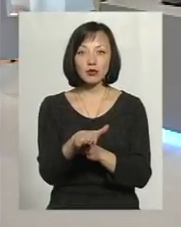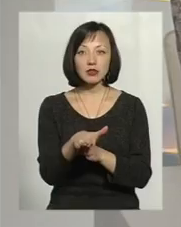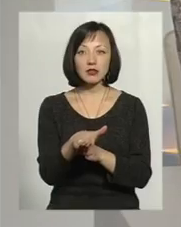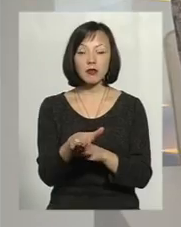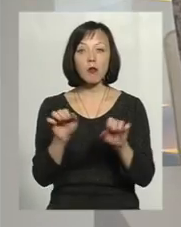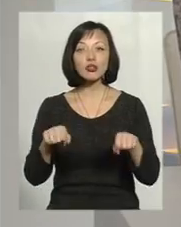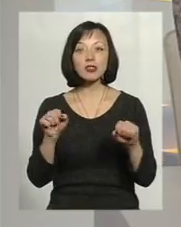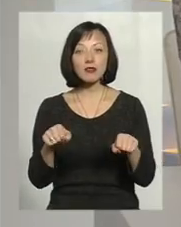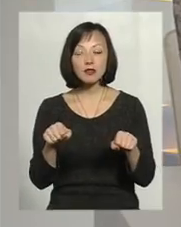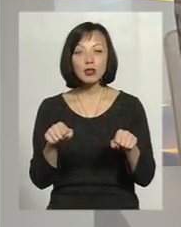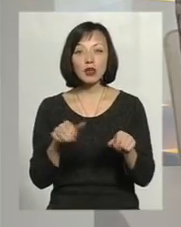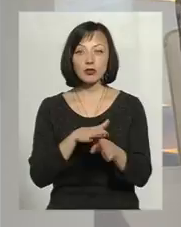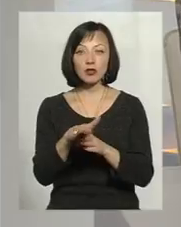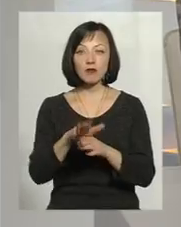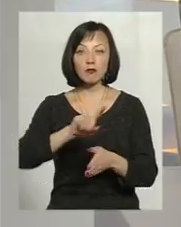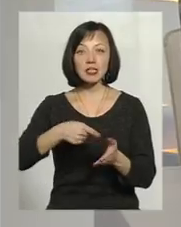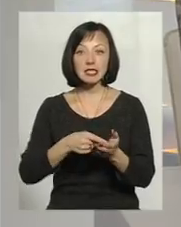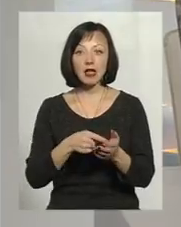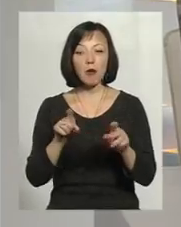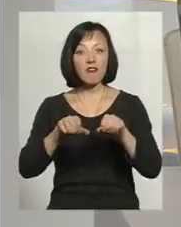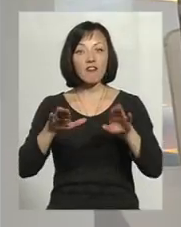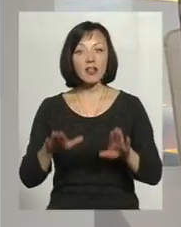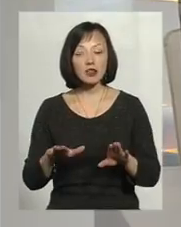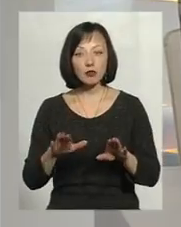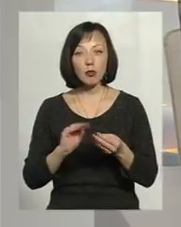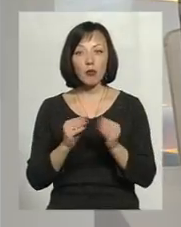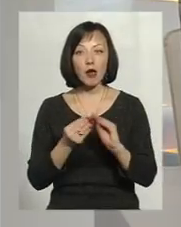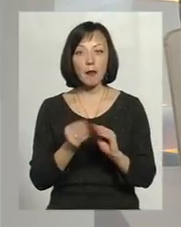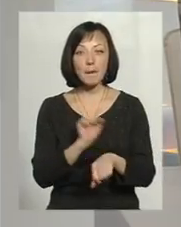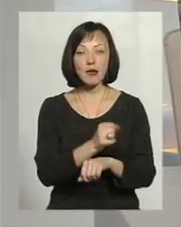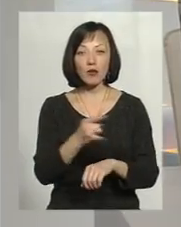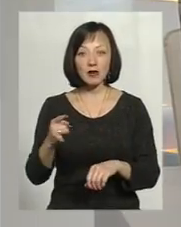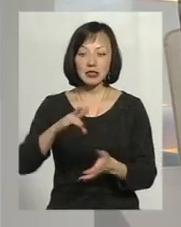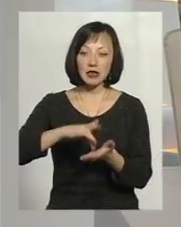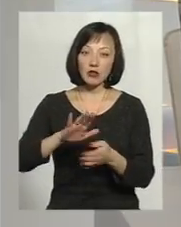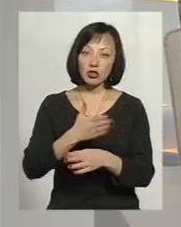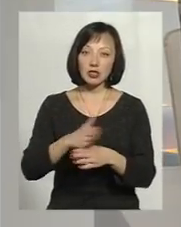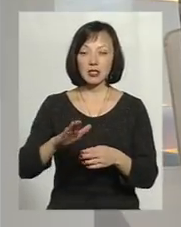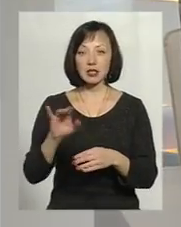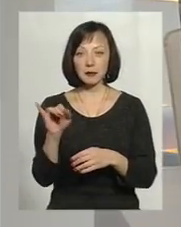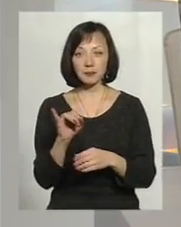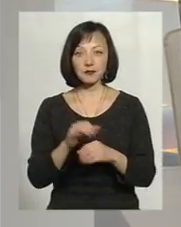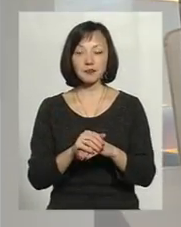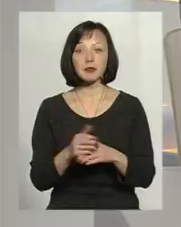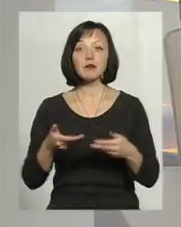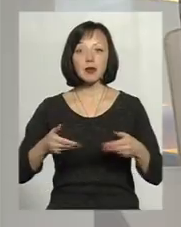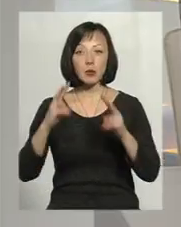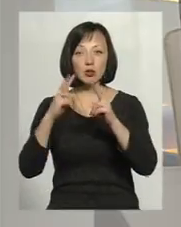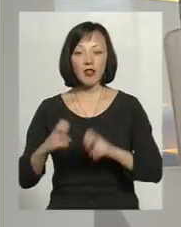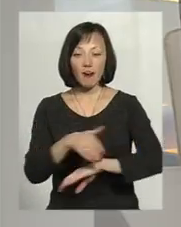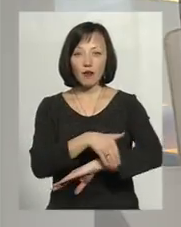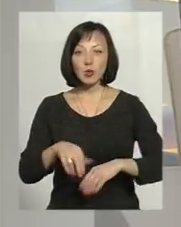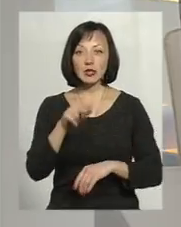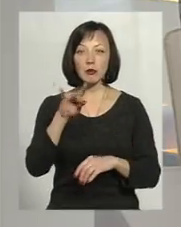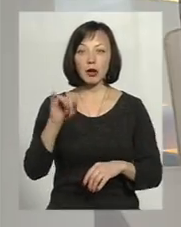який можливо реалізувати в місті, або вирішити проблеми паркування і в центральній частині міста. Ну, от, власне, розглядається вулиця Прибузька.